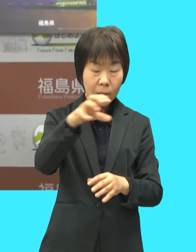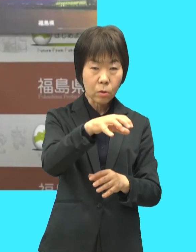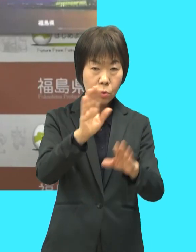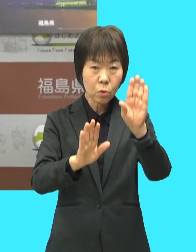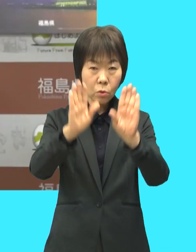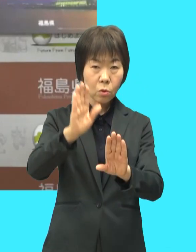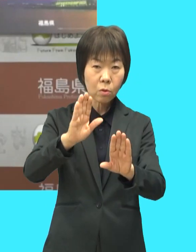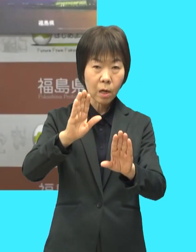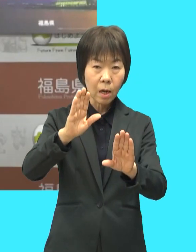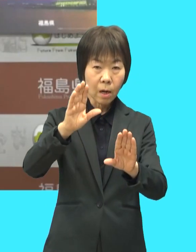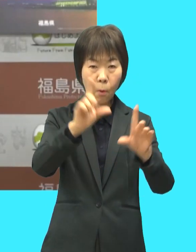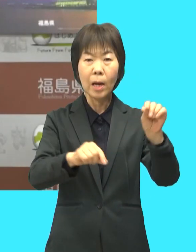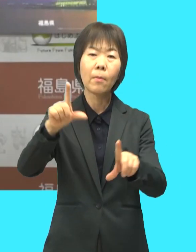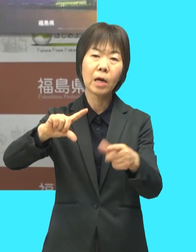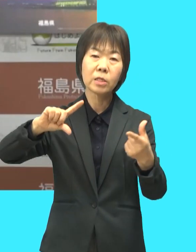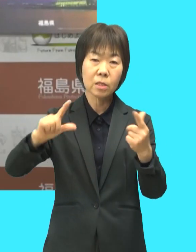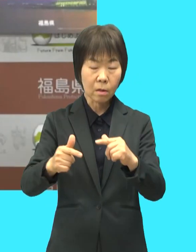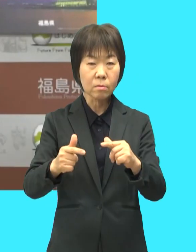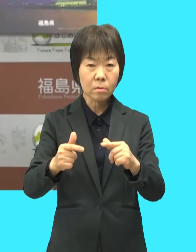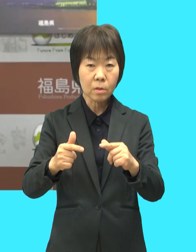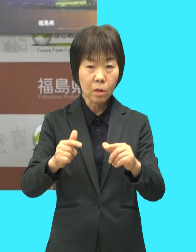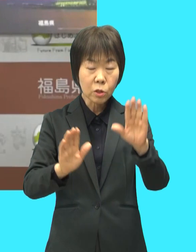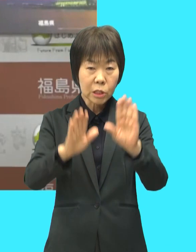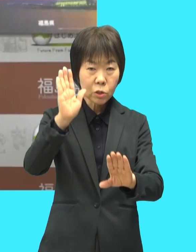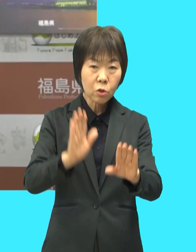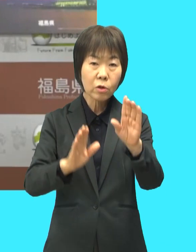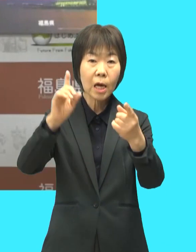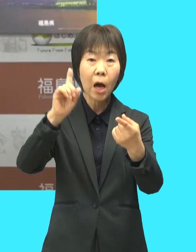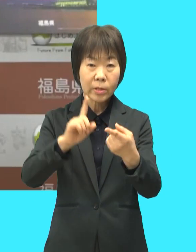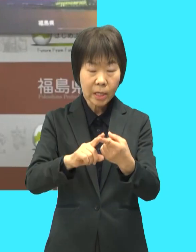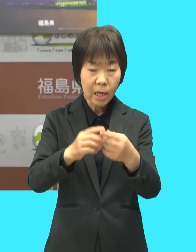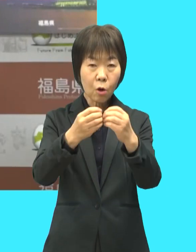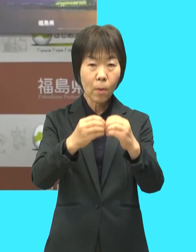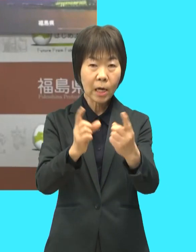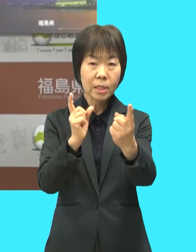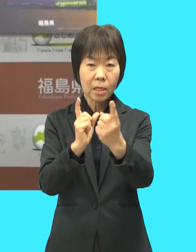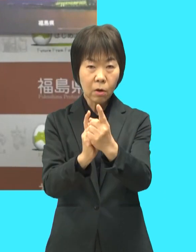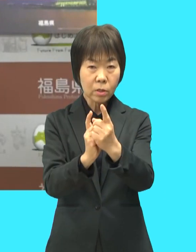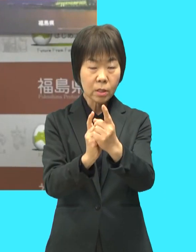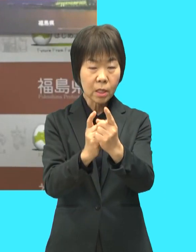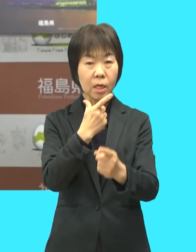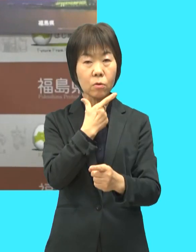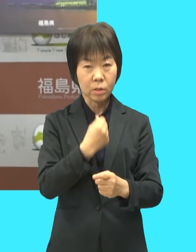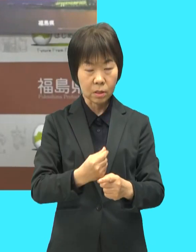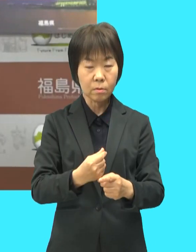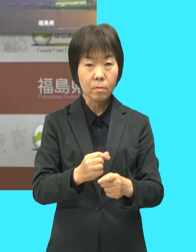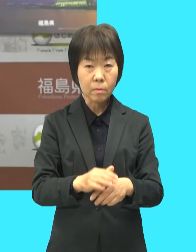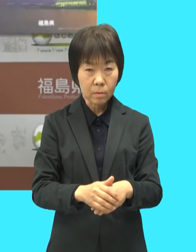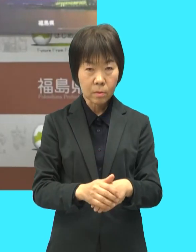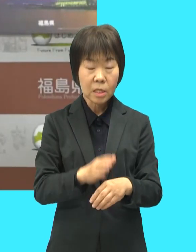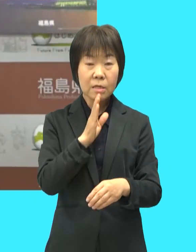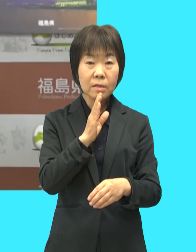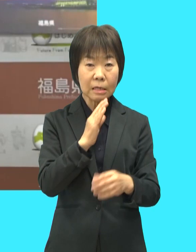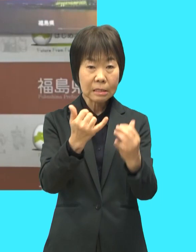、そういった状態実情に応じてですね、きめ細かに対応していただくこと、あと実際に人